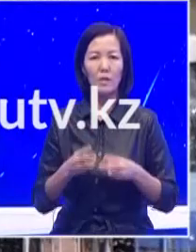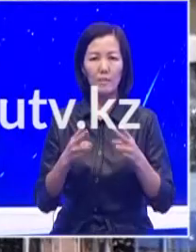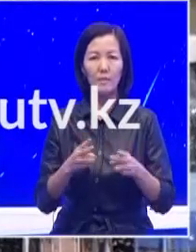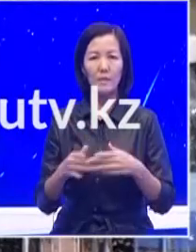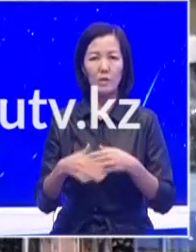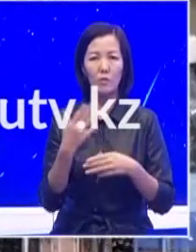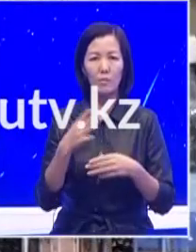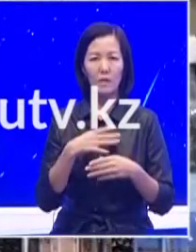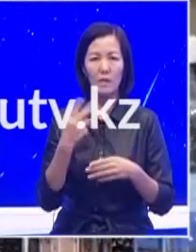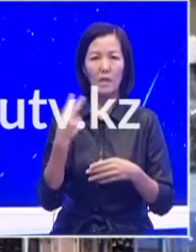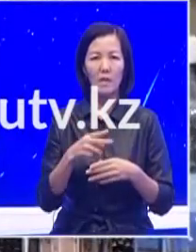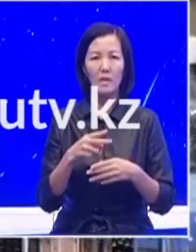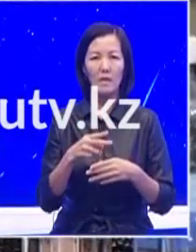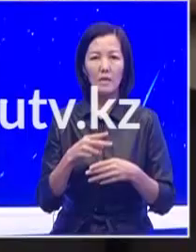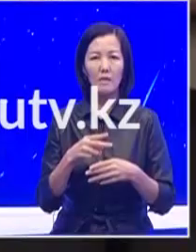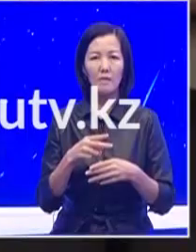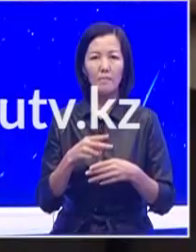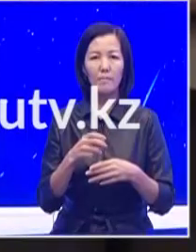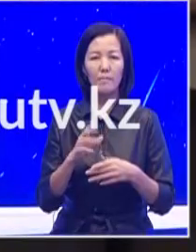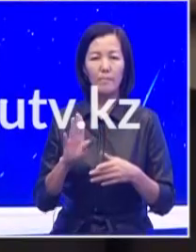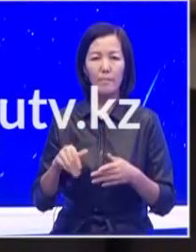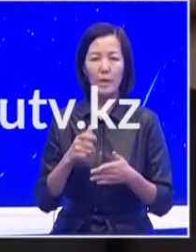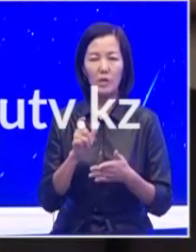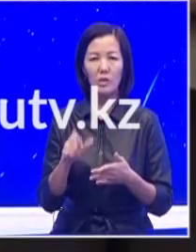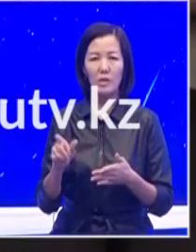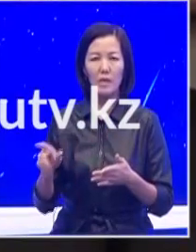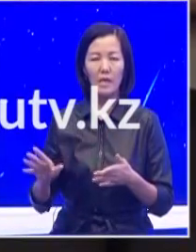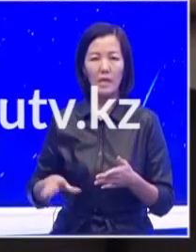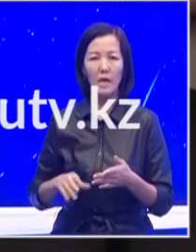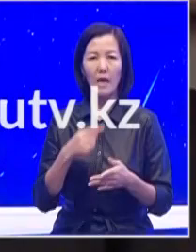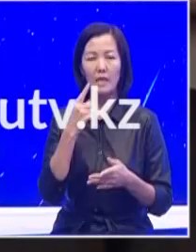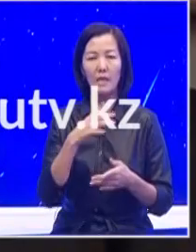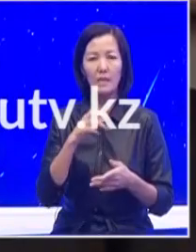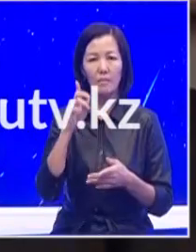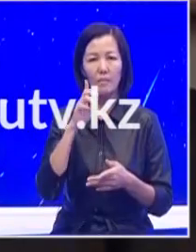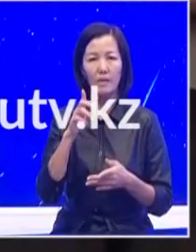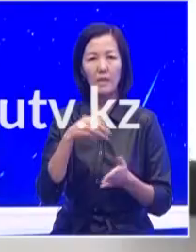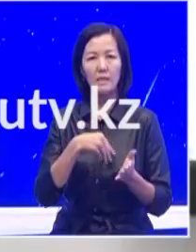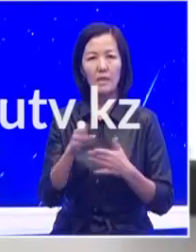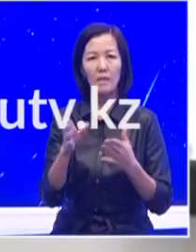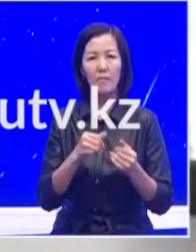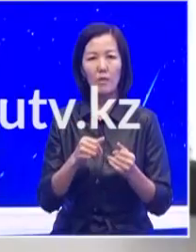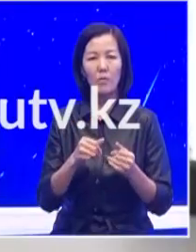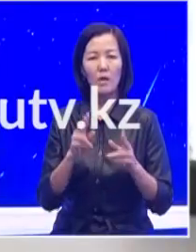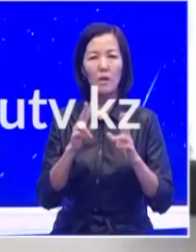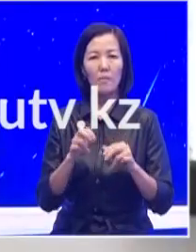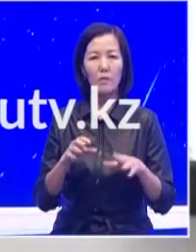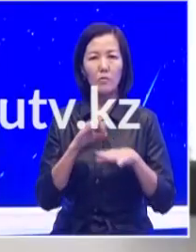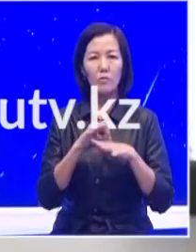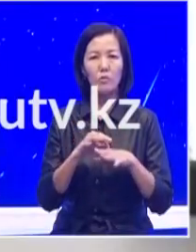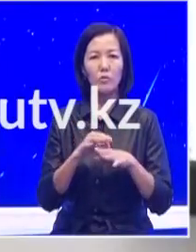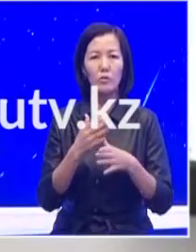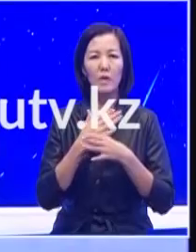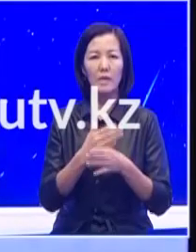жауапкершілікке тартылған, оның 20-сы бірқатар ведомстволардың бірінші басшылары. Айта кетейік, мемлекеттік сатып алуға мониторинг